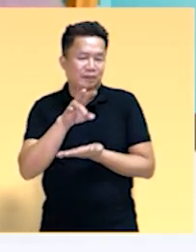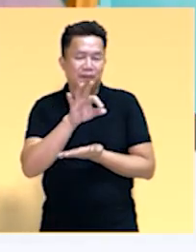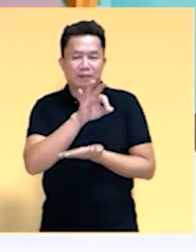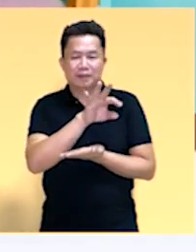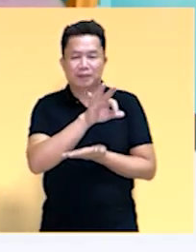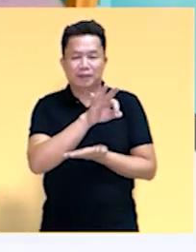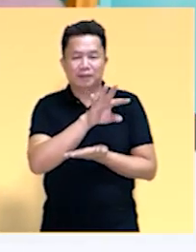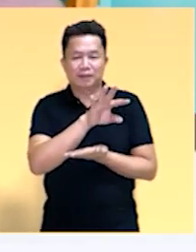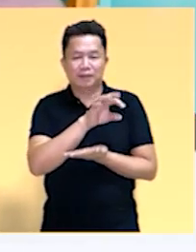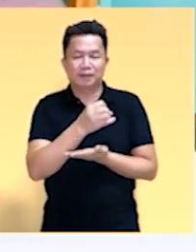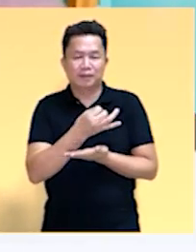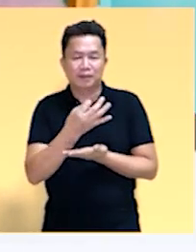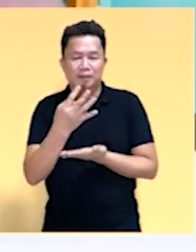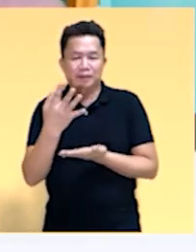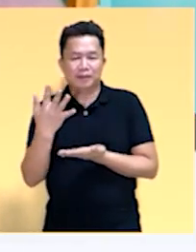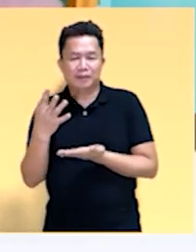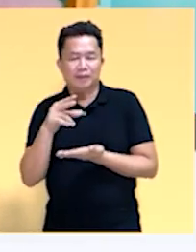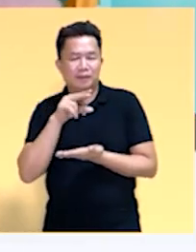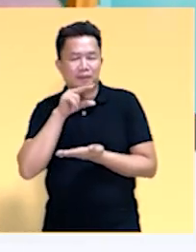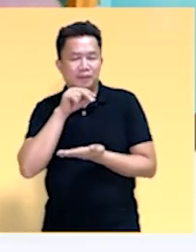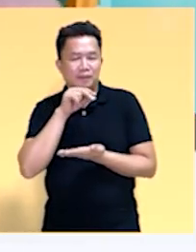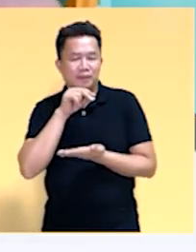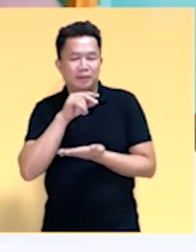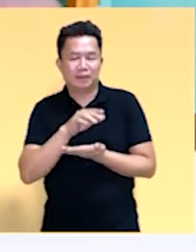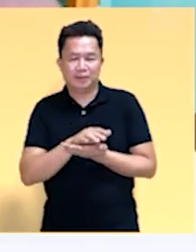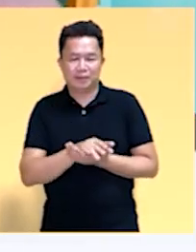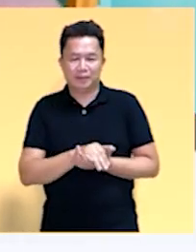3,719, ilan ang bilang ng mga pato?